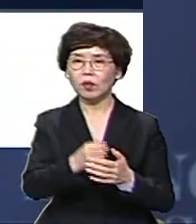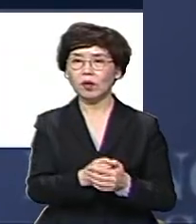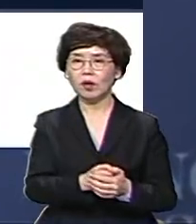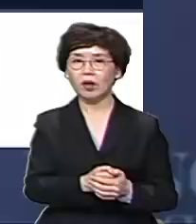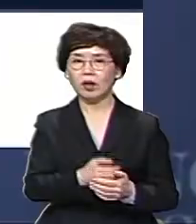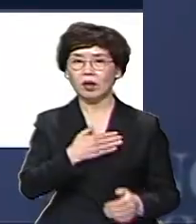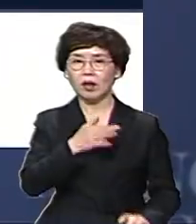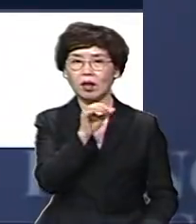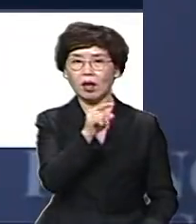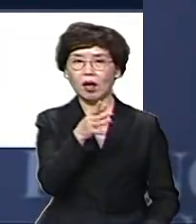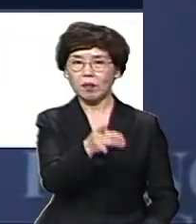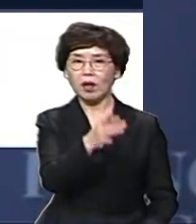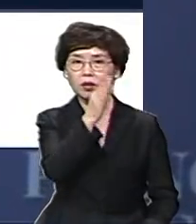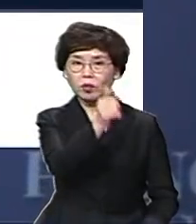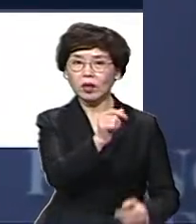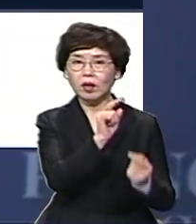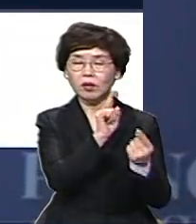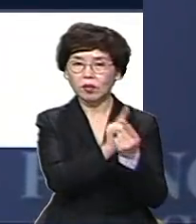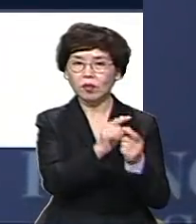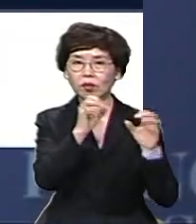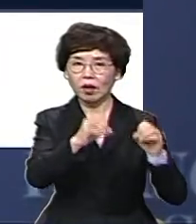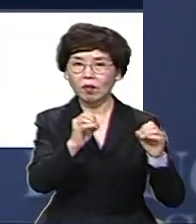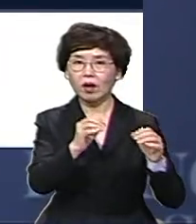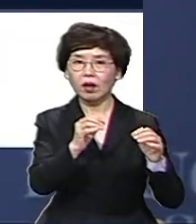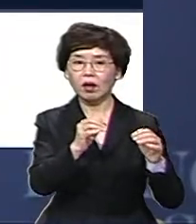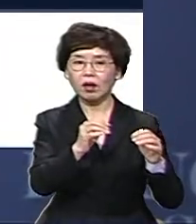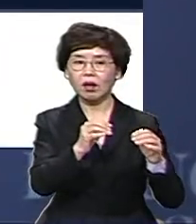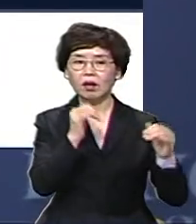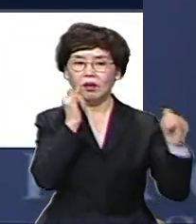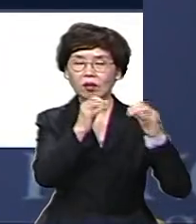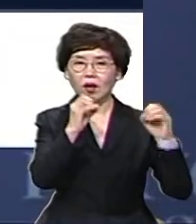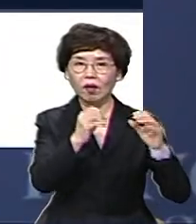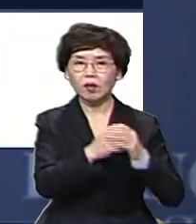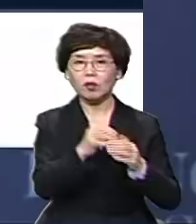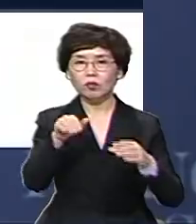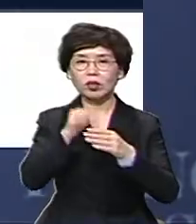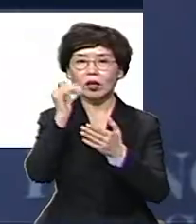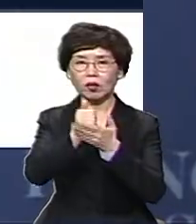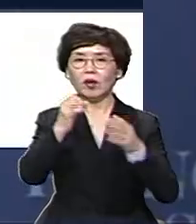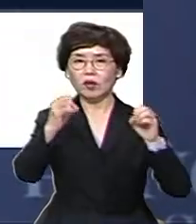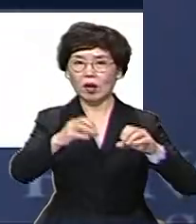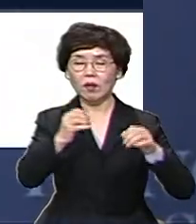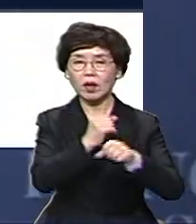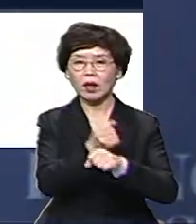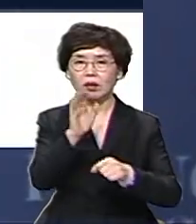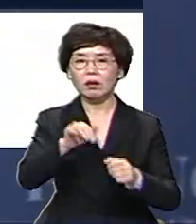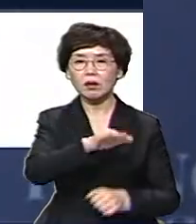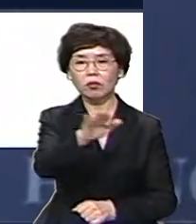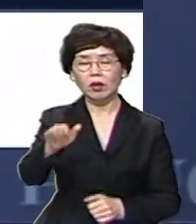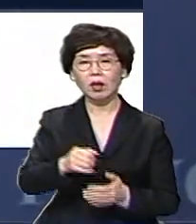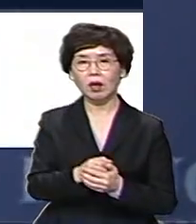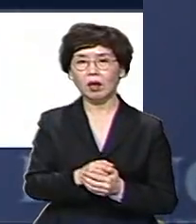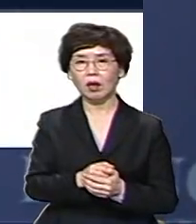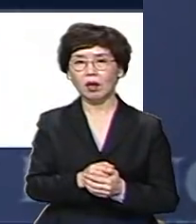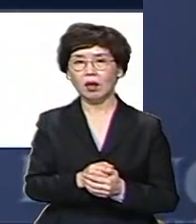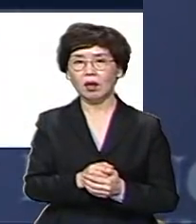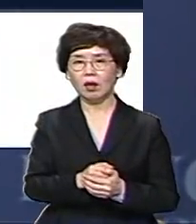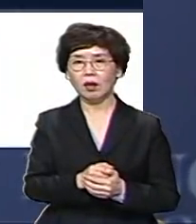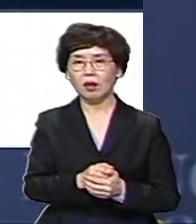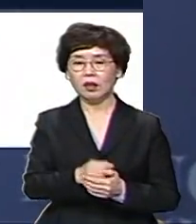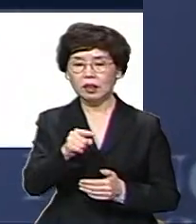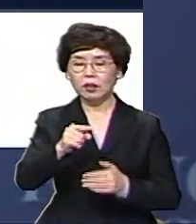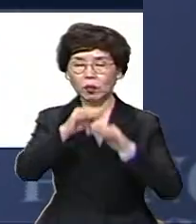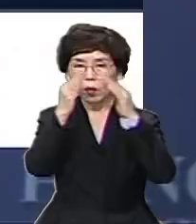대변하는 대표자들입니다. 그리고 저는 또한 아베 총리와도 이야기를 했었고 문재인 대통령과도 대화를